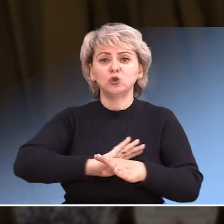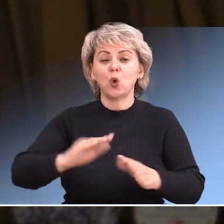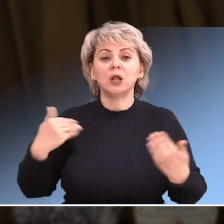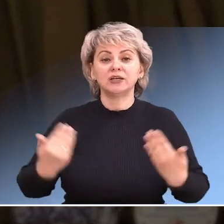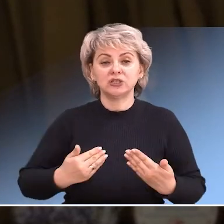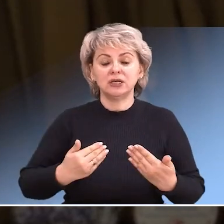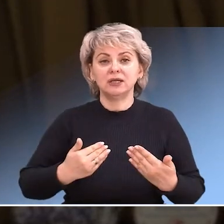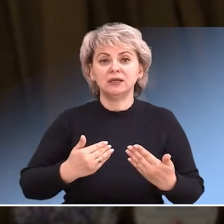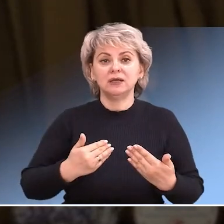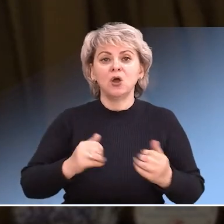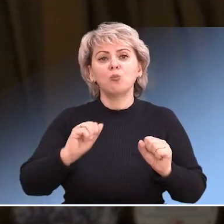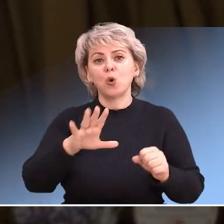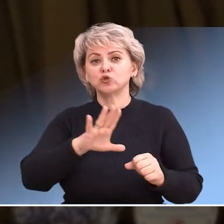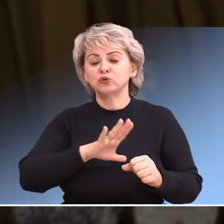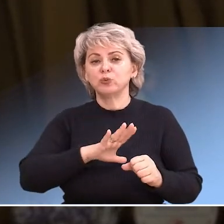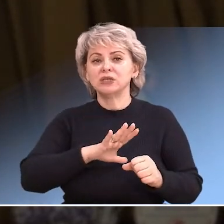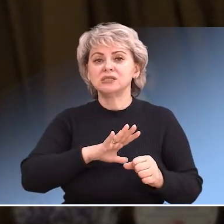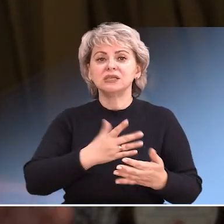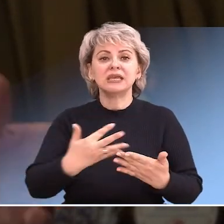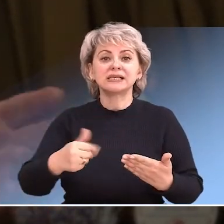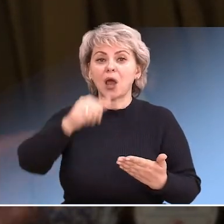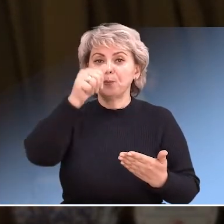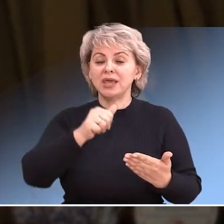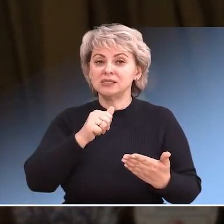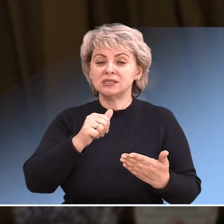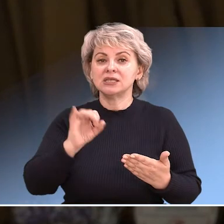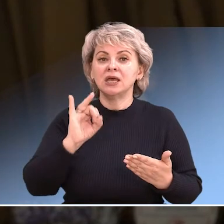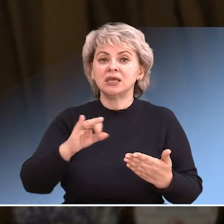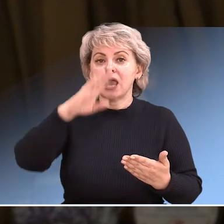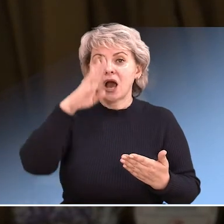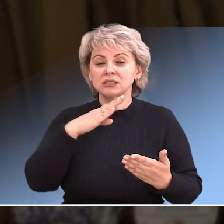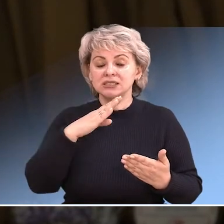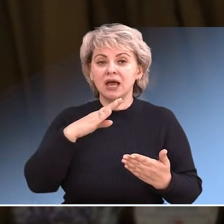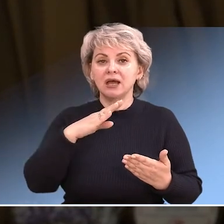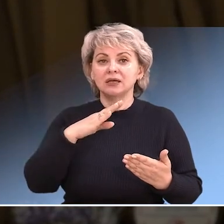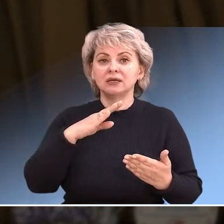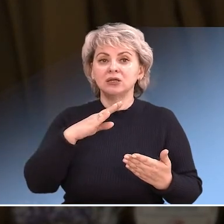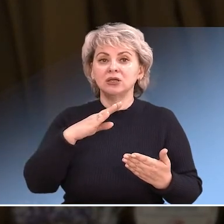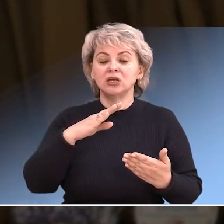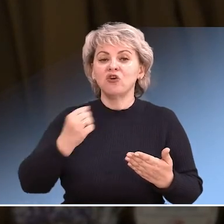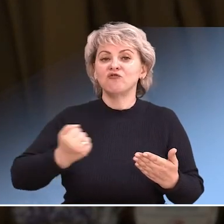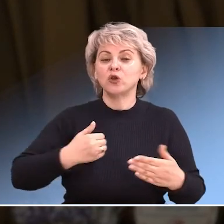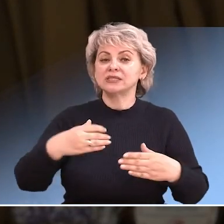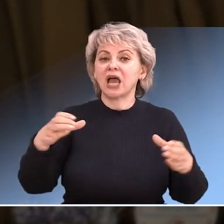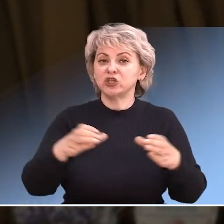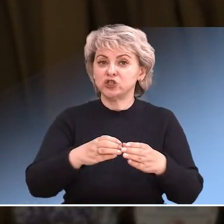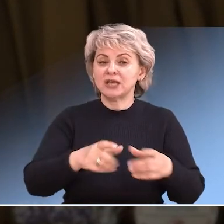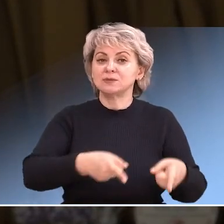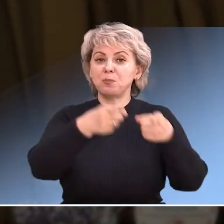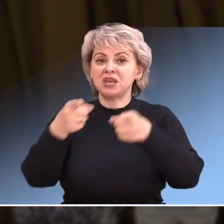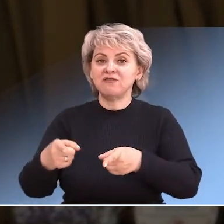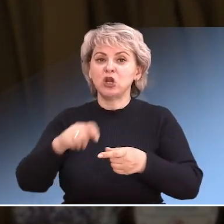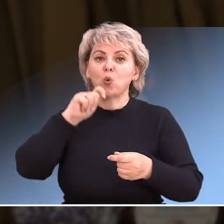и пожили, может быть, там сколько-то месяцев. И отца, значит, воинская